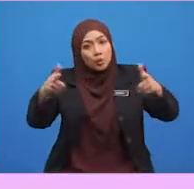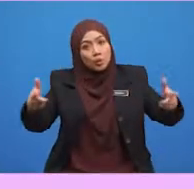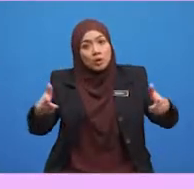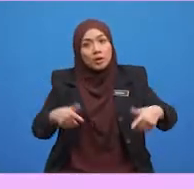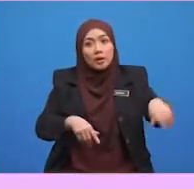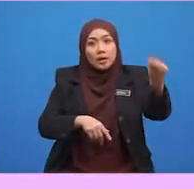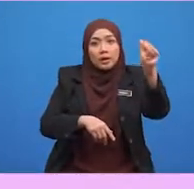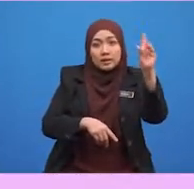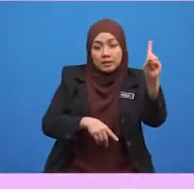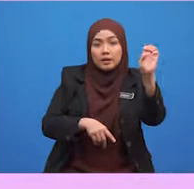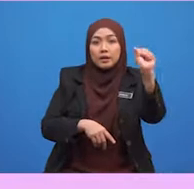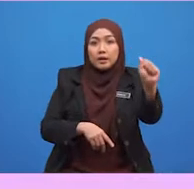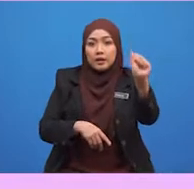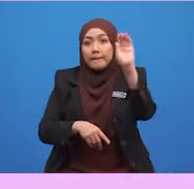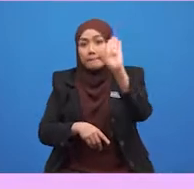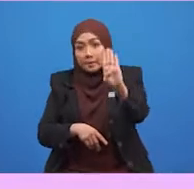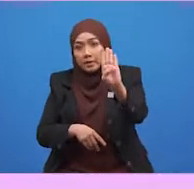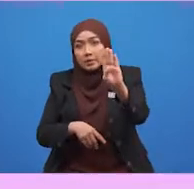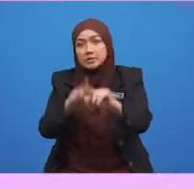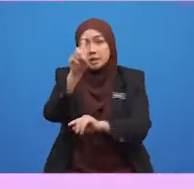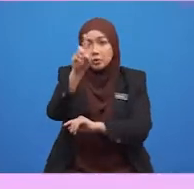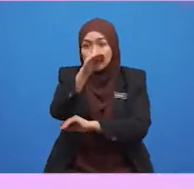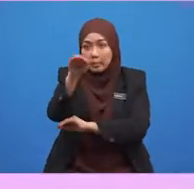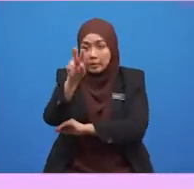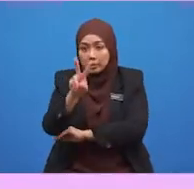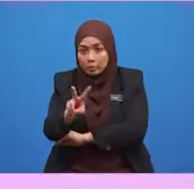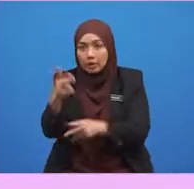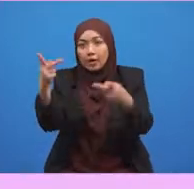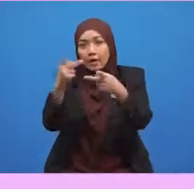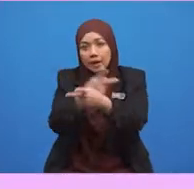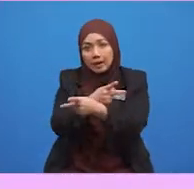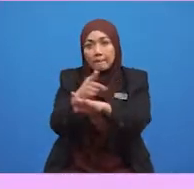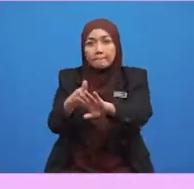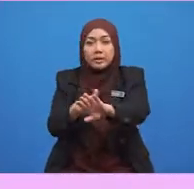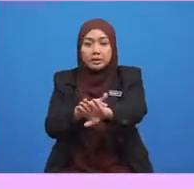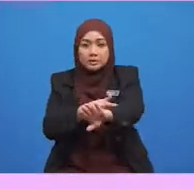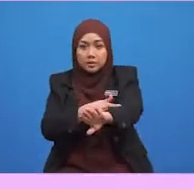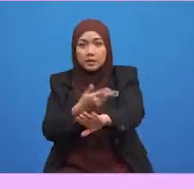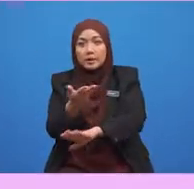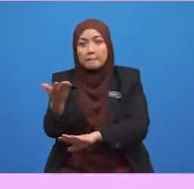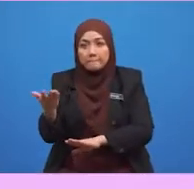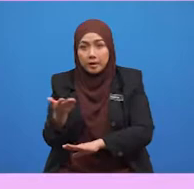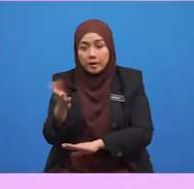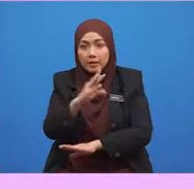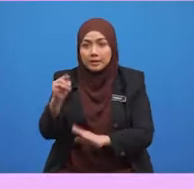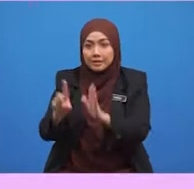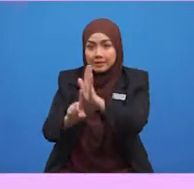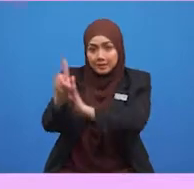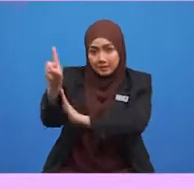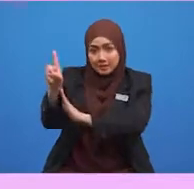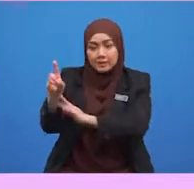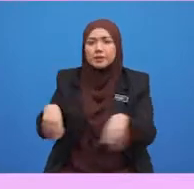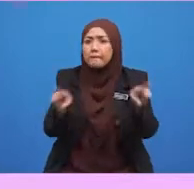DAB sama dengan 1 per 2 darab panjang tapak darab tinggi. Sama